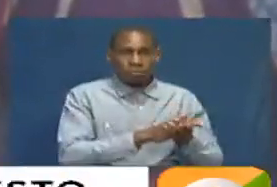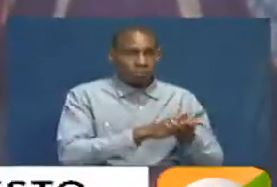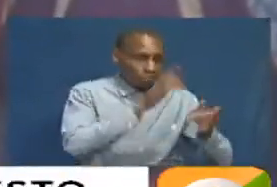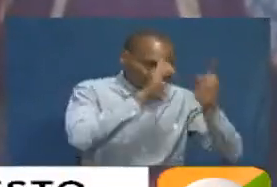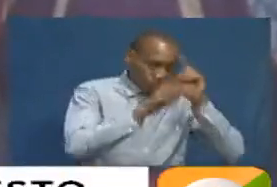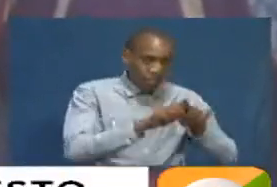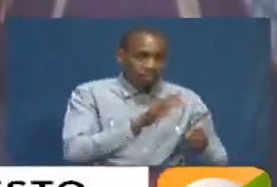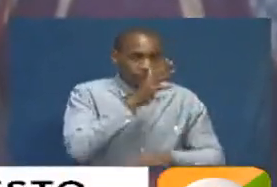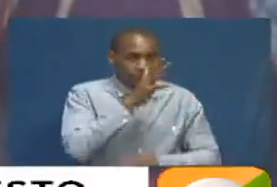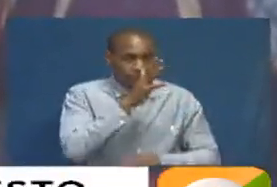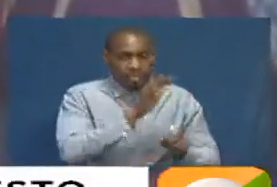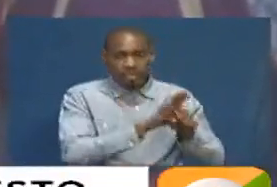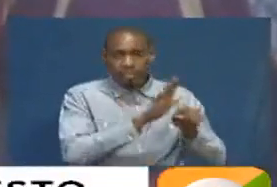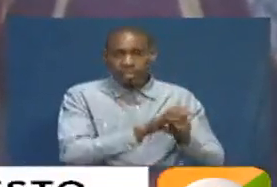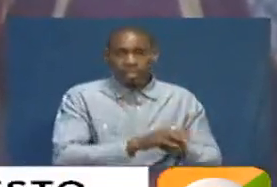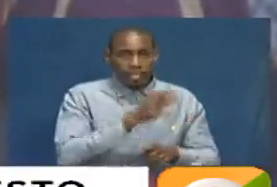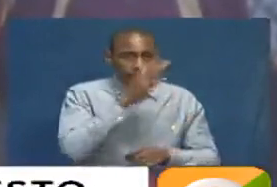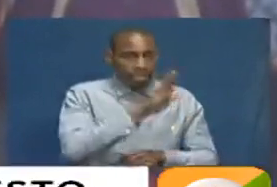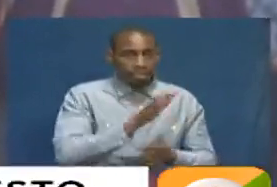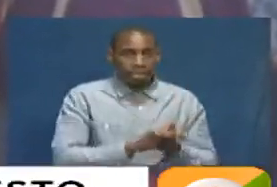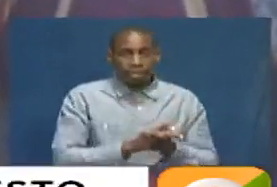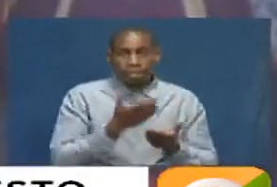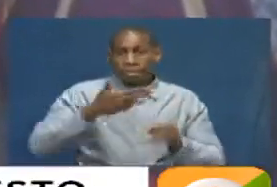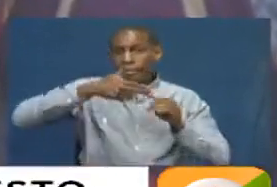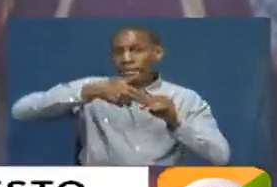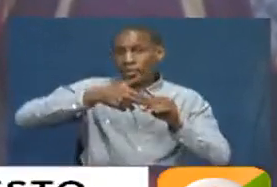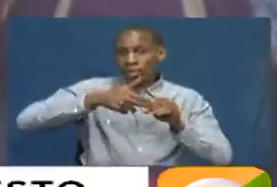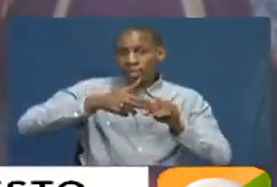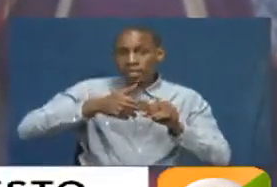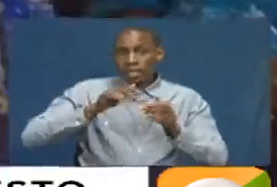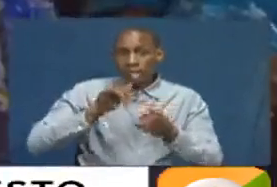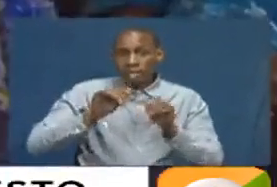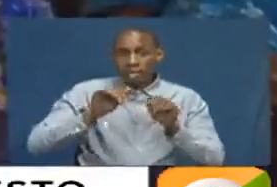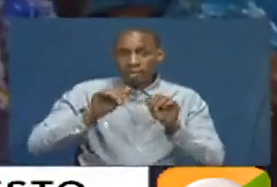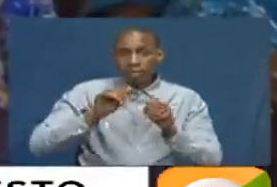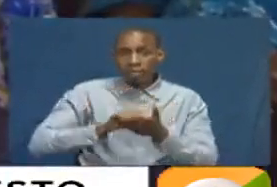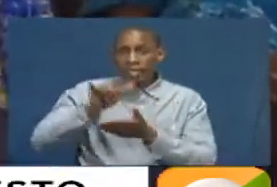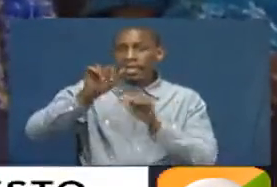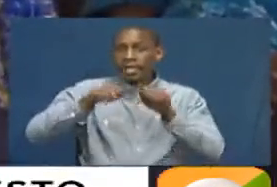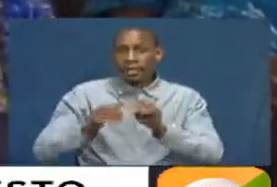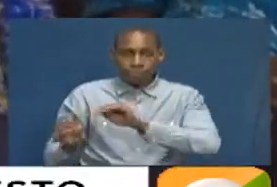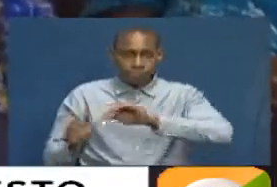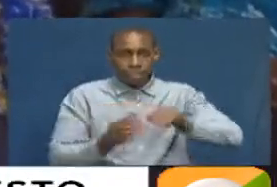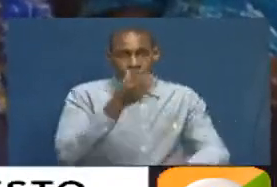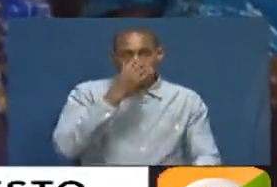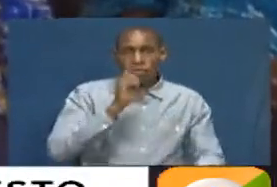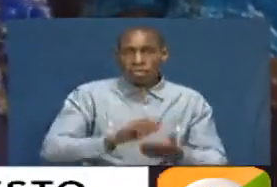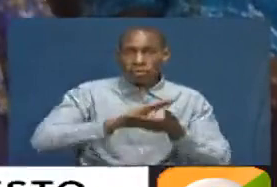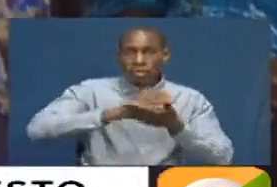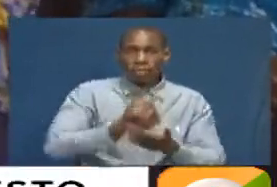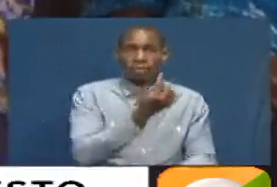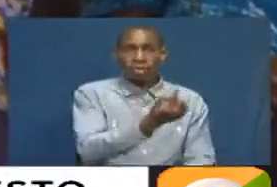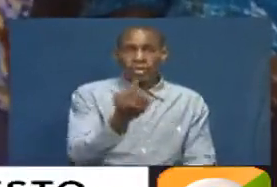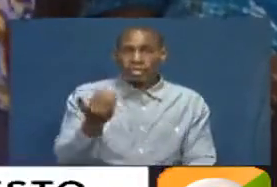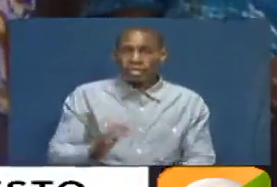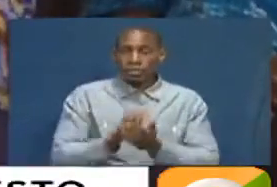uongo ndio mwingi. Uongo wao ungekuwa petroli, ndege ingepaa. Ruto alituambia kutakuwa na laptop kwa kila